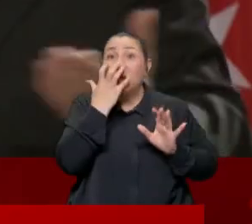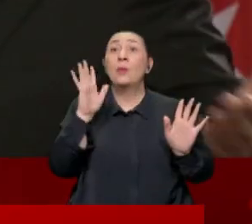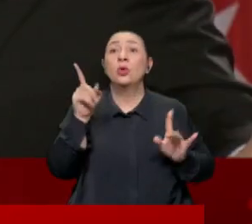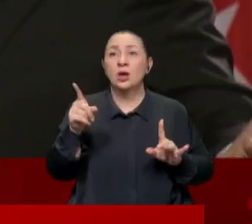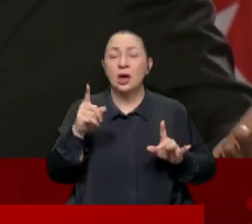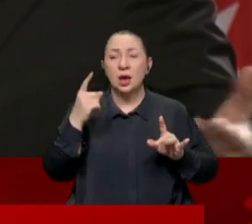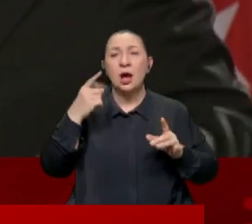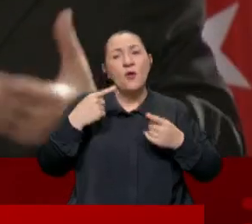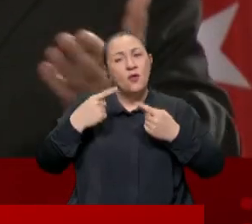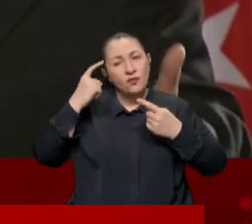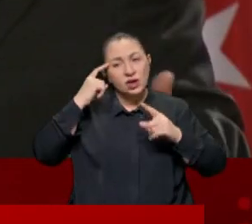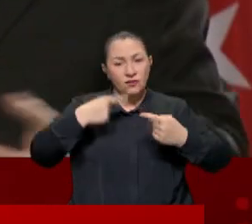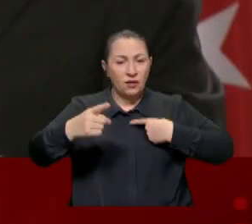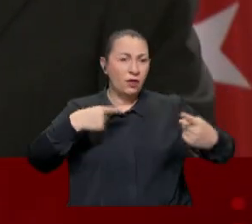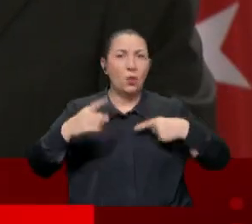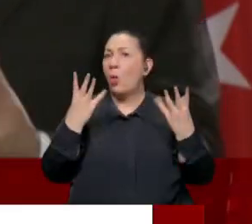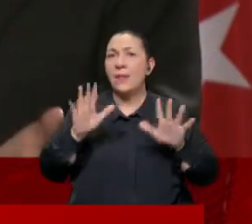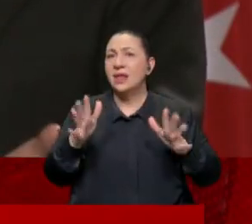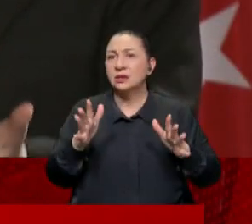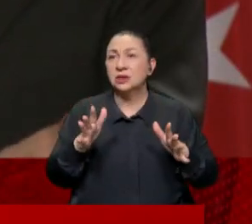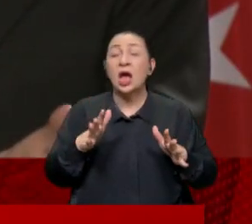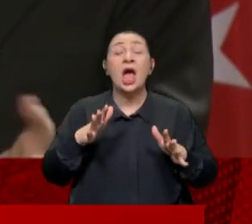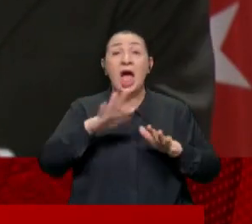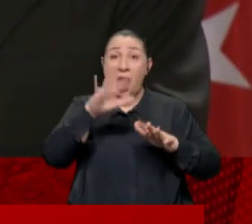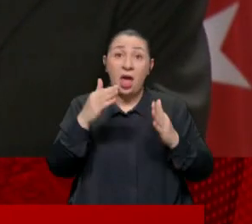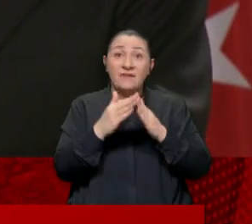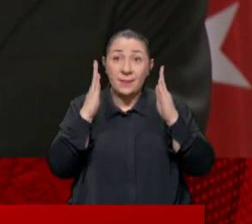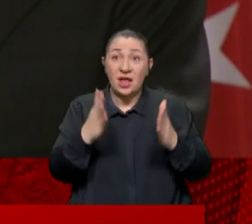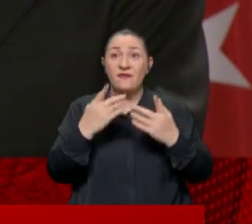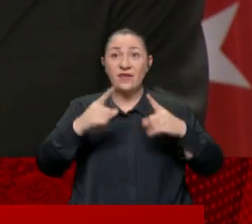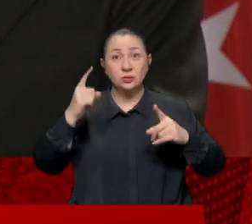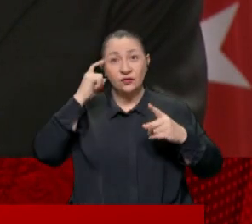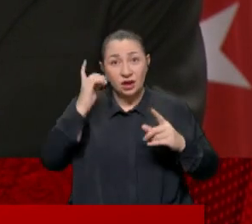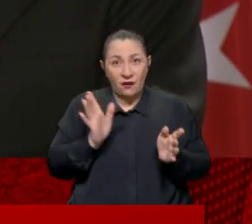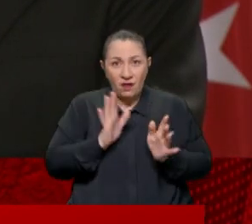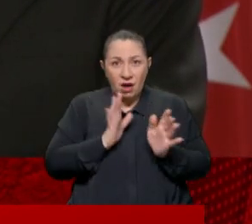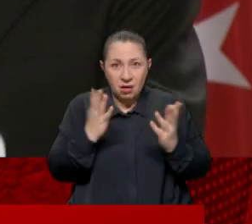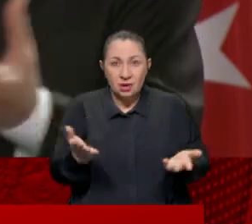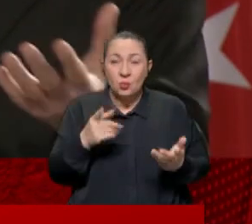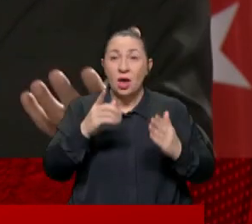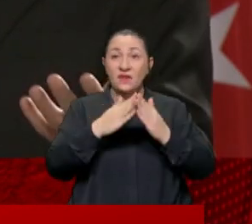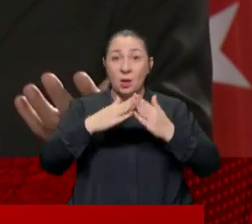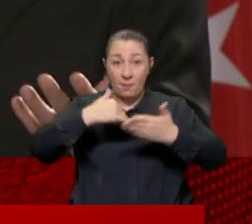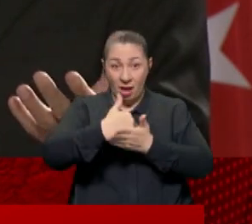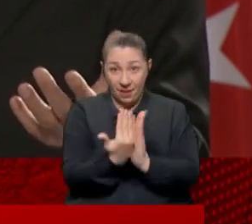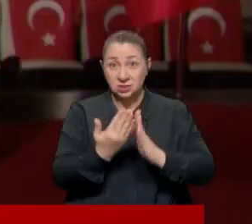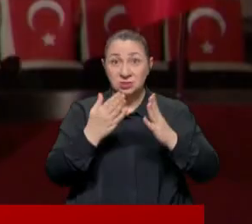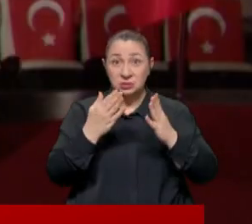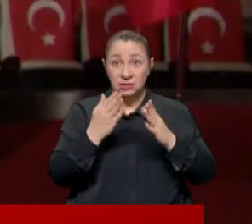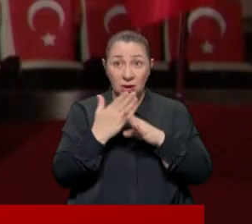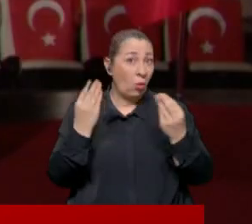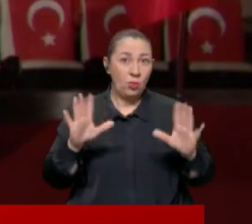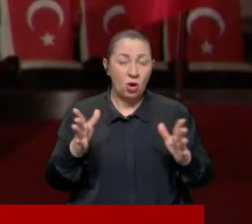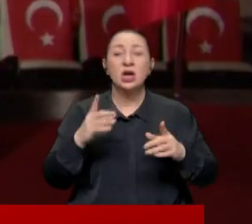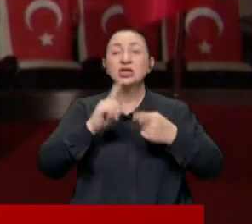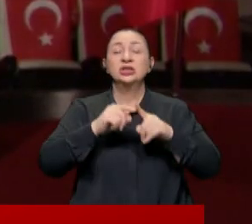beklemiyorlardı. Ayrılıklarımız olabilir, farklı görüşlerimiz olabilir. Her evde bile farklı görüşler ortaya çıkıyor ama bu evin dağılmasına yol açmıyor.